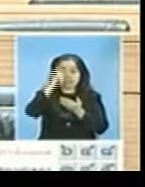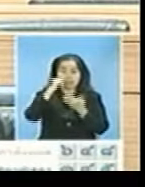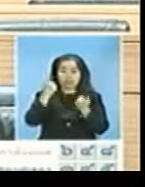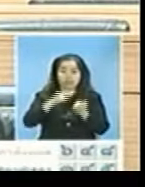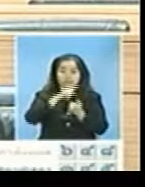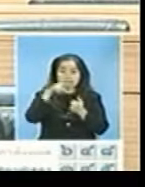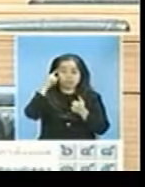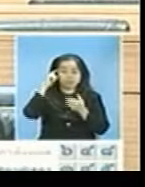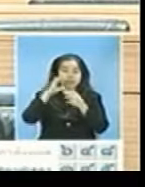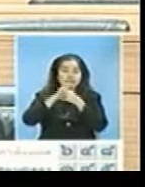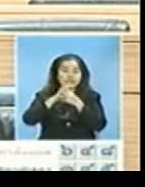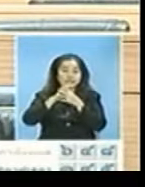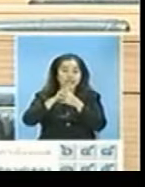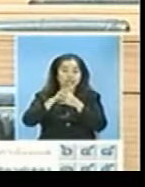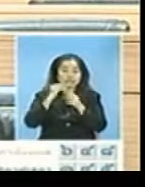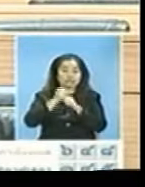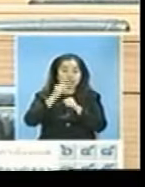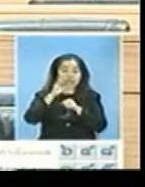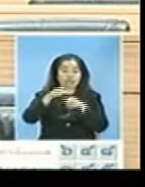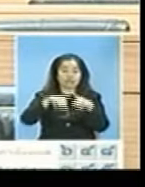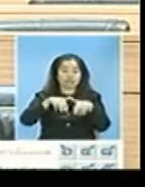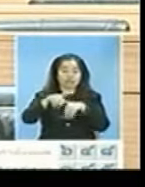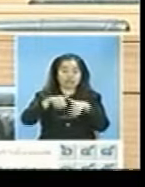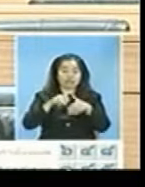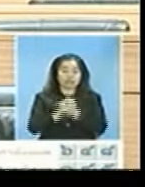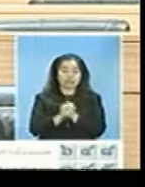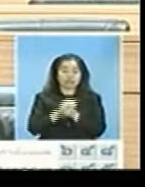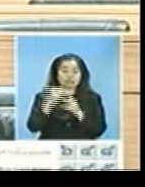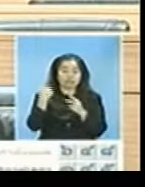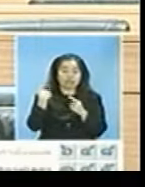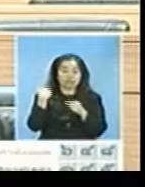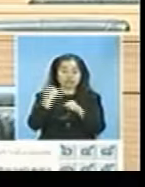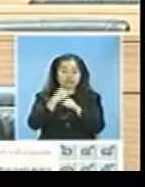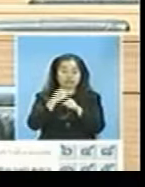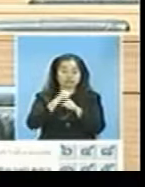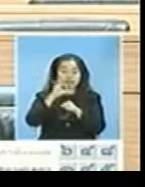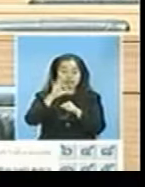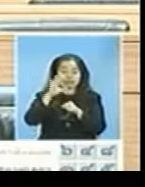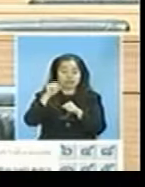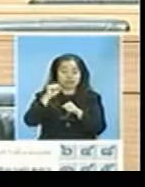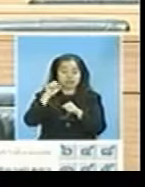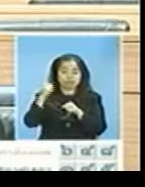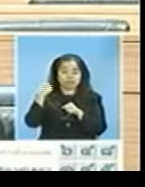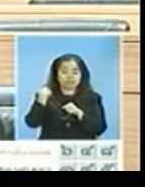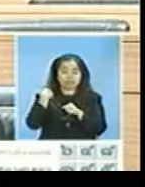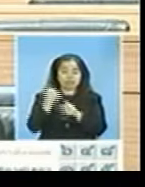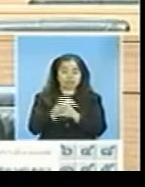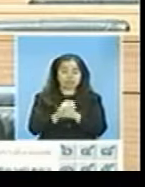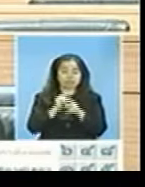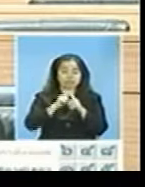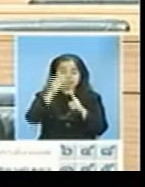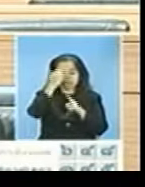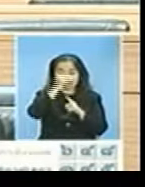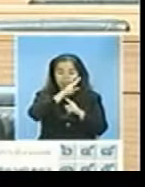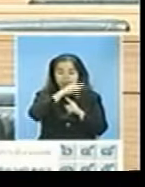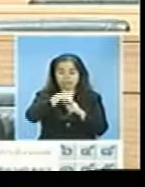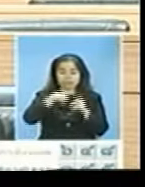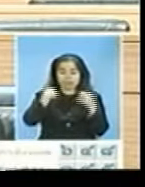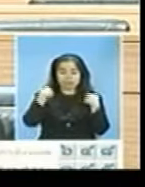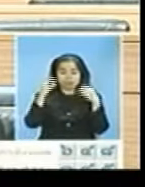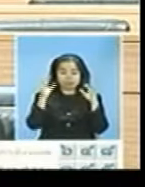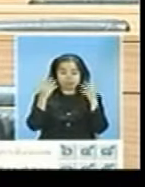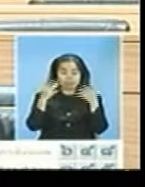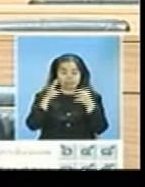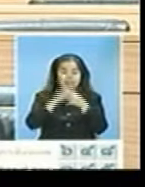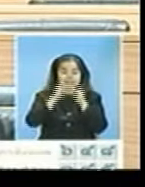กังวลของพี่น้องประชาชนเป็นความกังวลของสมาชิกรัฐสภาเราด้วยนะครับว่าถ้าเราไม่ได้สมาชิกรัฐสภา